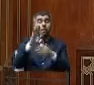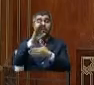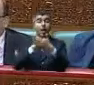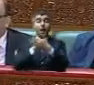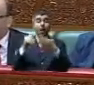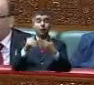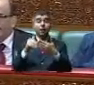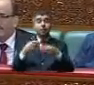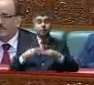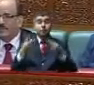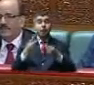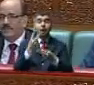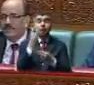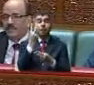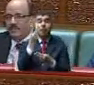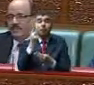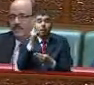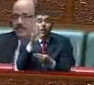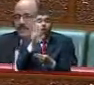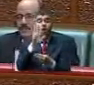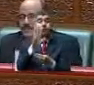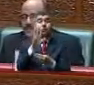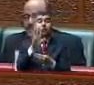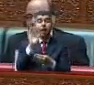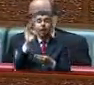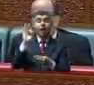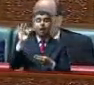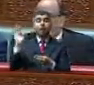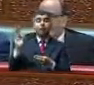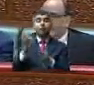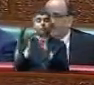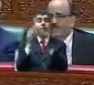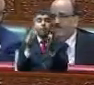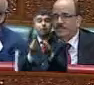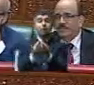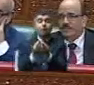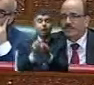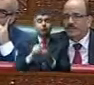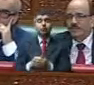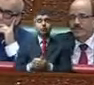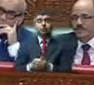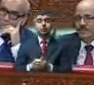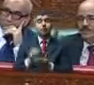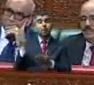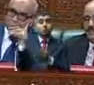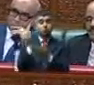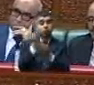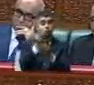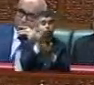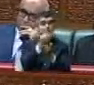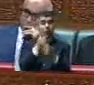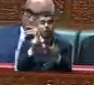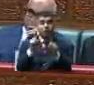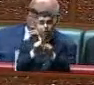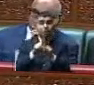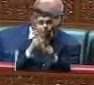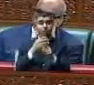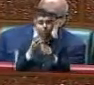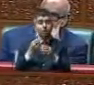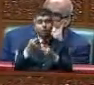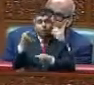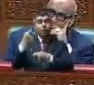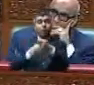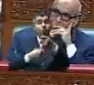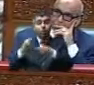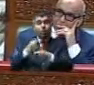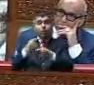انطلاقه 251 ألف أسرة من أصل 380 ألف، وتم هدم تجمعات صفيحية كبرى خصوصا مدينة الدار البيضاء